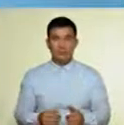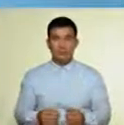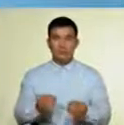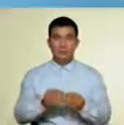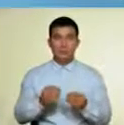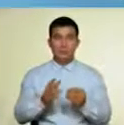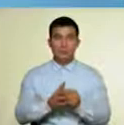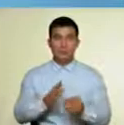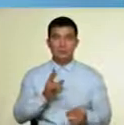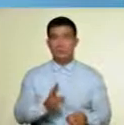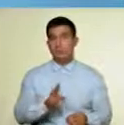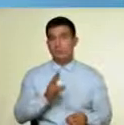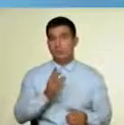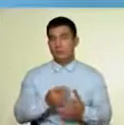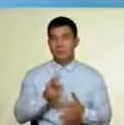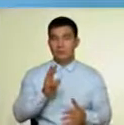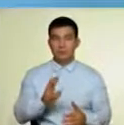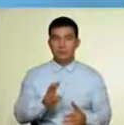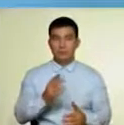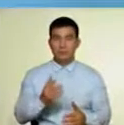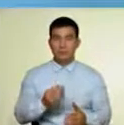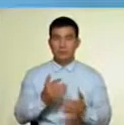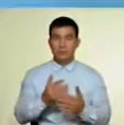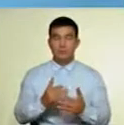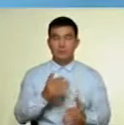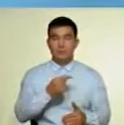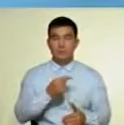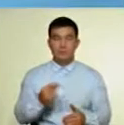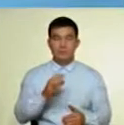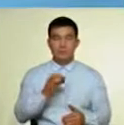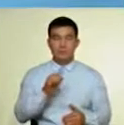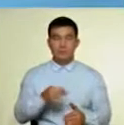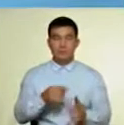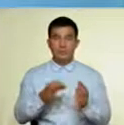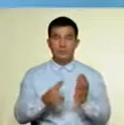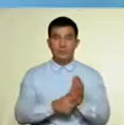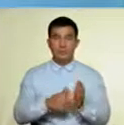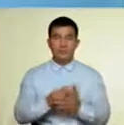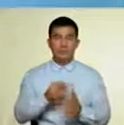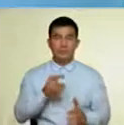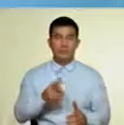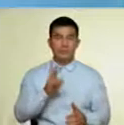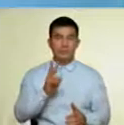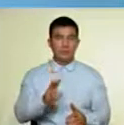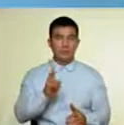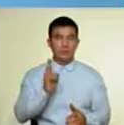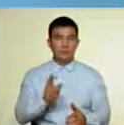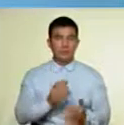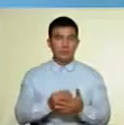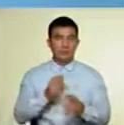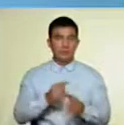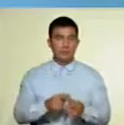15mn kvadrat minus 0,7 m kvadrat k plus n k